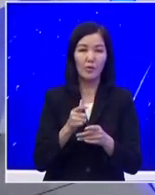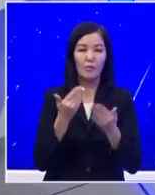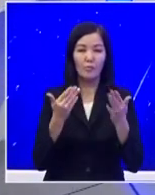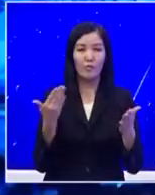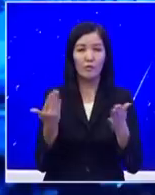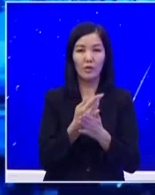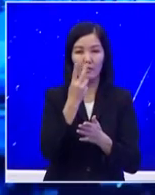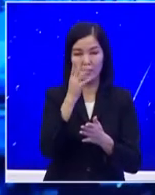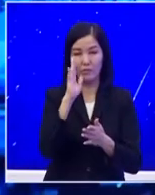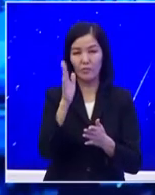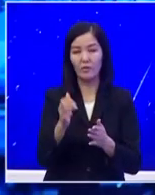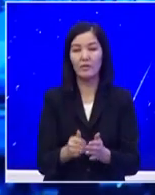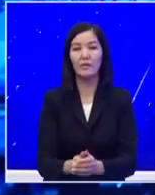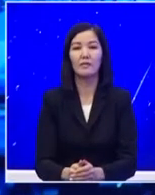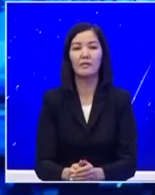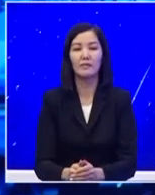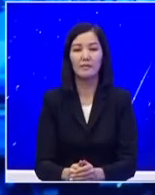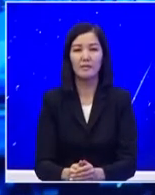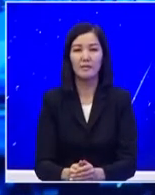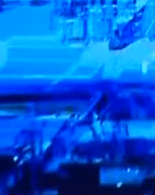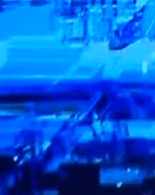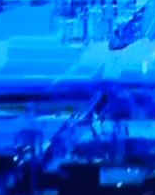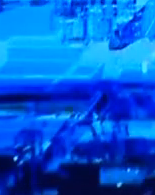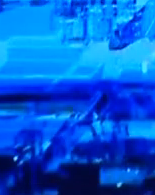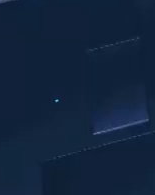Жұмашқызы. Бүгінгі хабардан көретіндеріңіз.